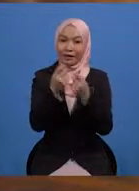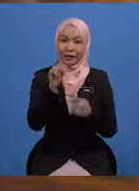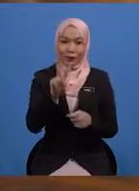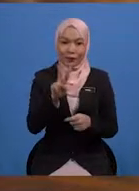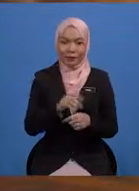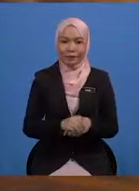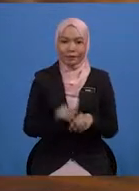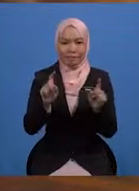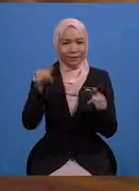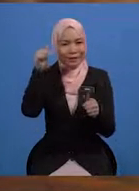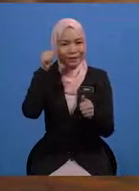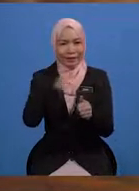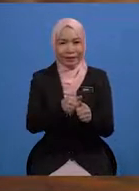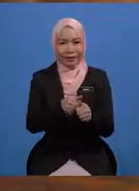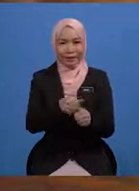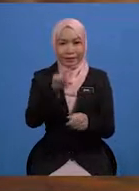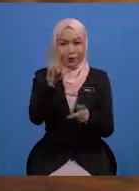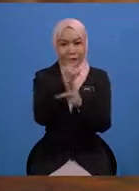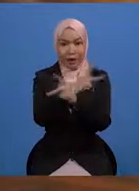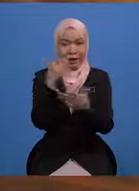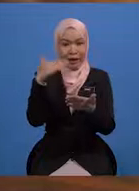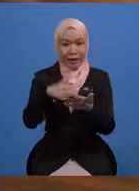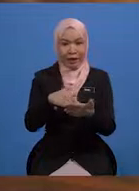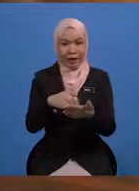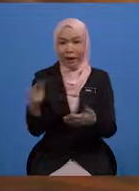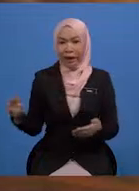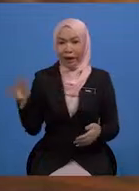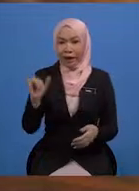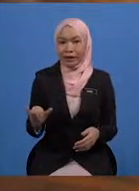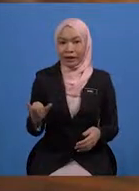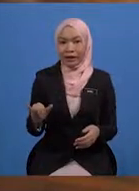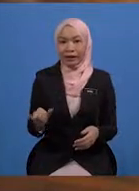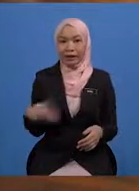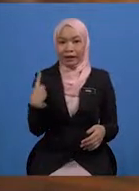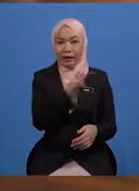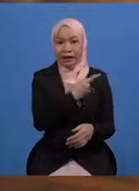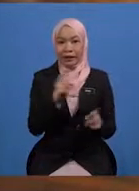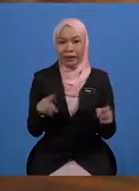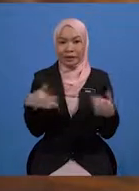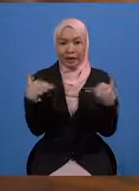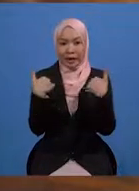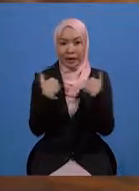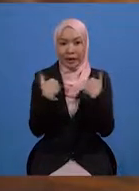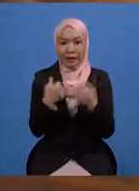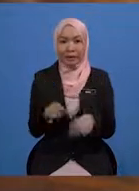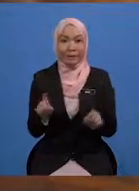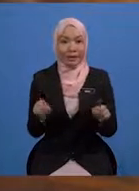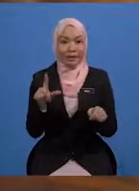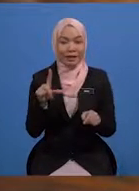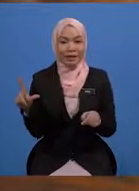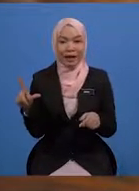Perlu diingatkan, sekali lagi, bahan utama yang kita perlukan sudah tentulah media